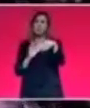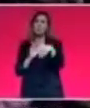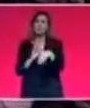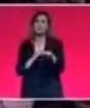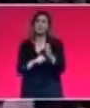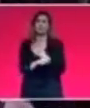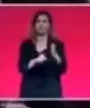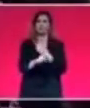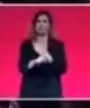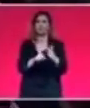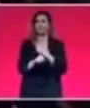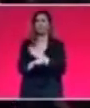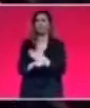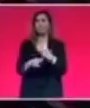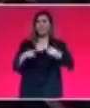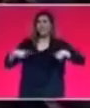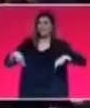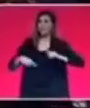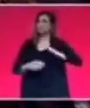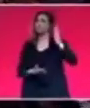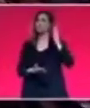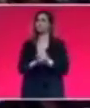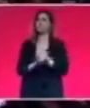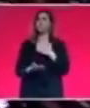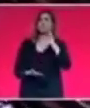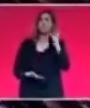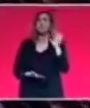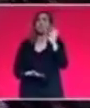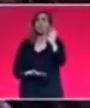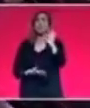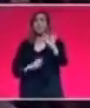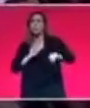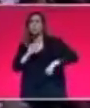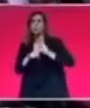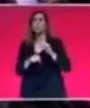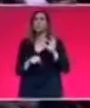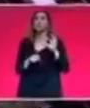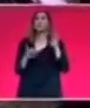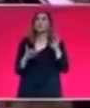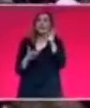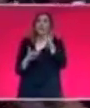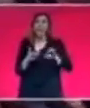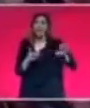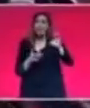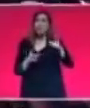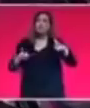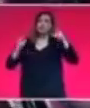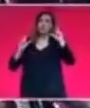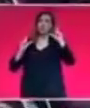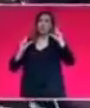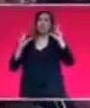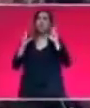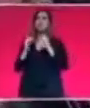απελπισία. Είμαστε αποφασισμένοι να αγωνιστούμε για μια δημοκρατική και κοινωνική Ευρώπη των λαών, για